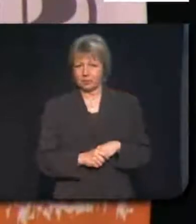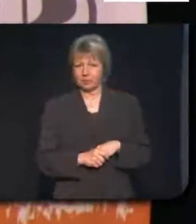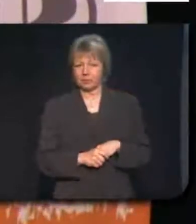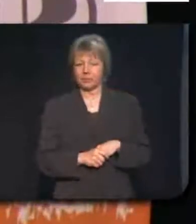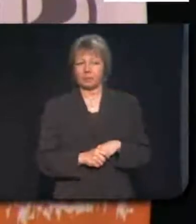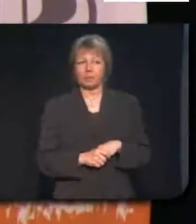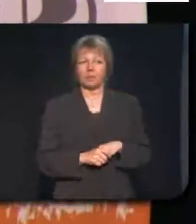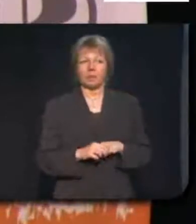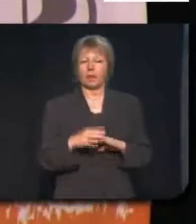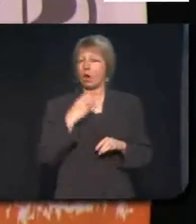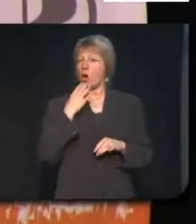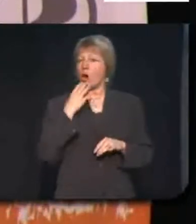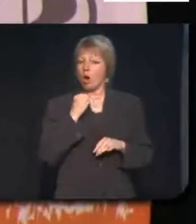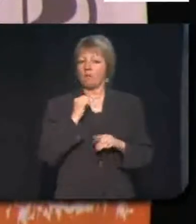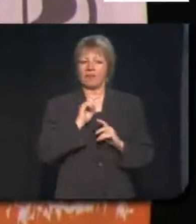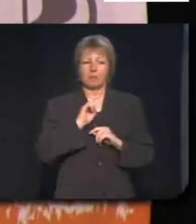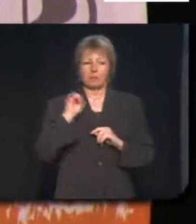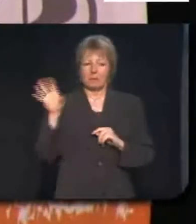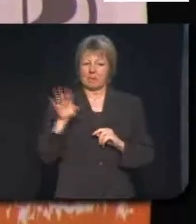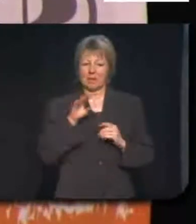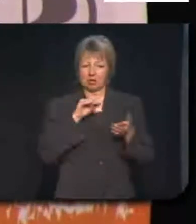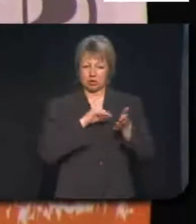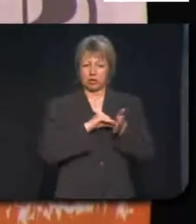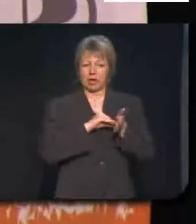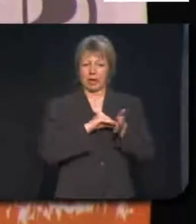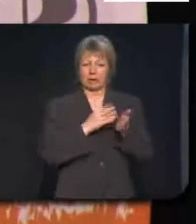ich hoffe der steht jetzt auf dem Beamer